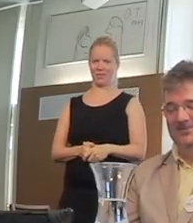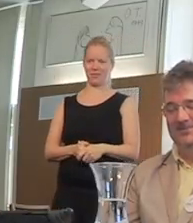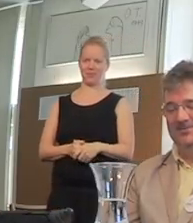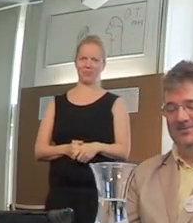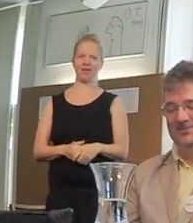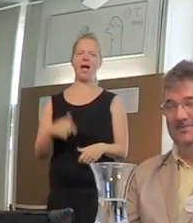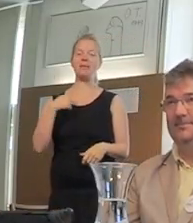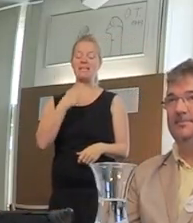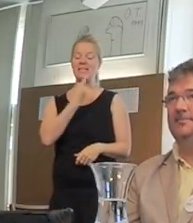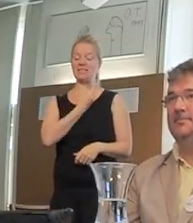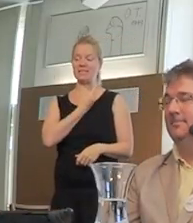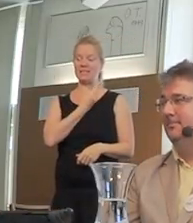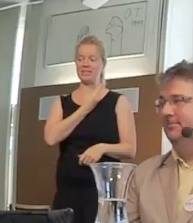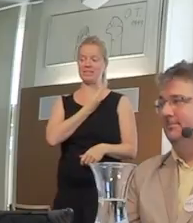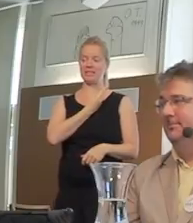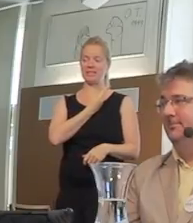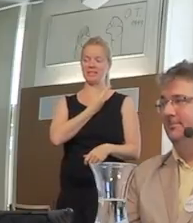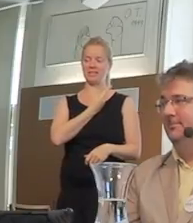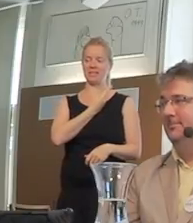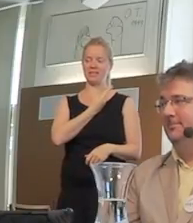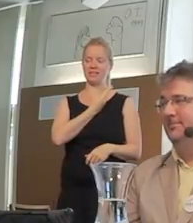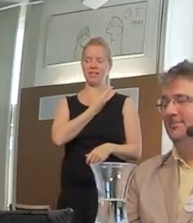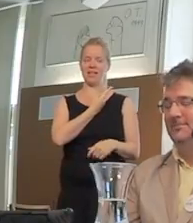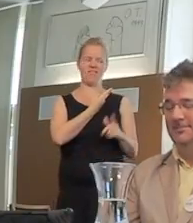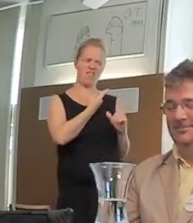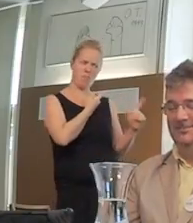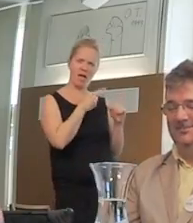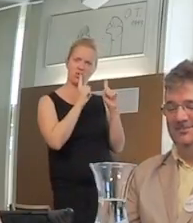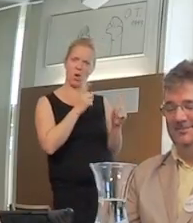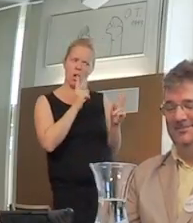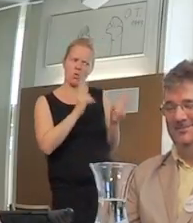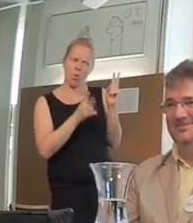Ich selbst werde oft als... Das war nicht immer so eine Comedy-Sendung. Ich aber.